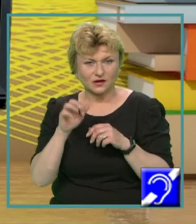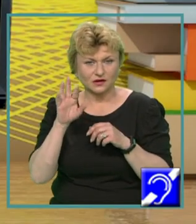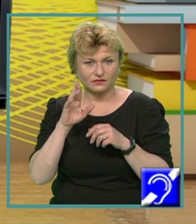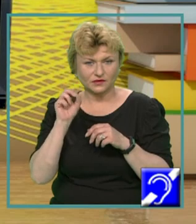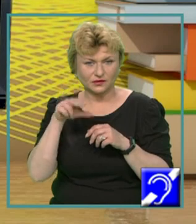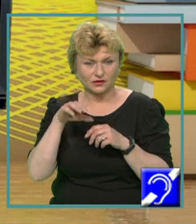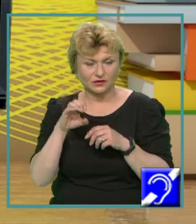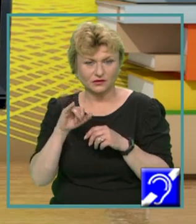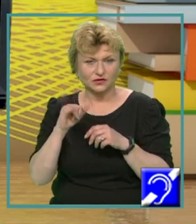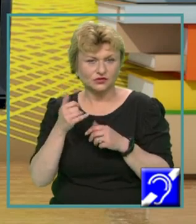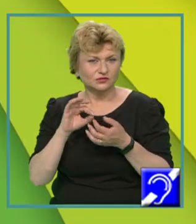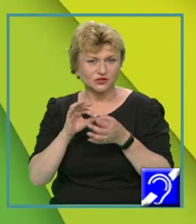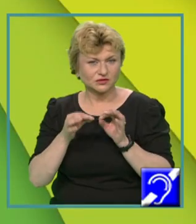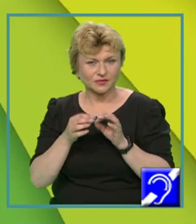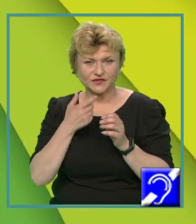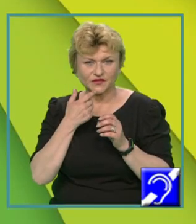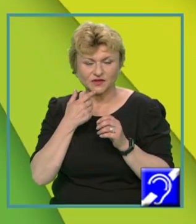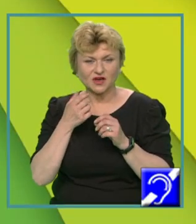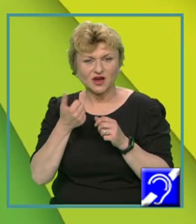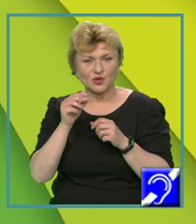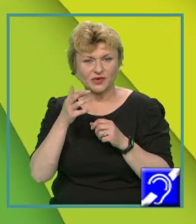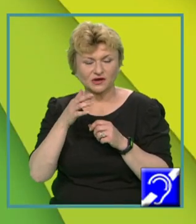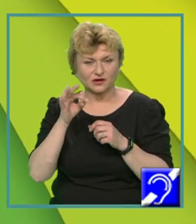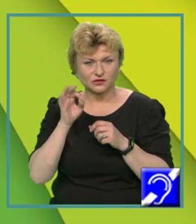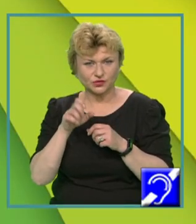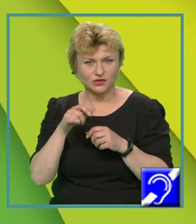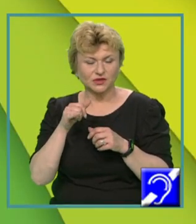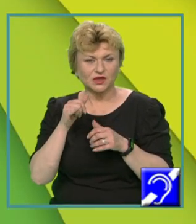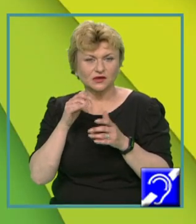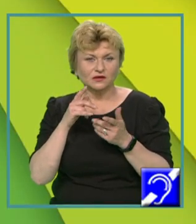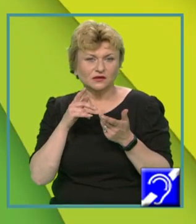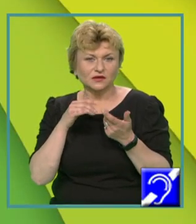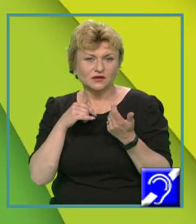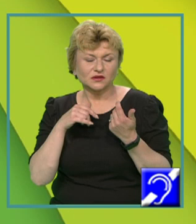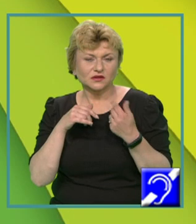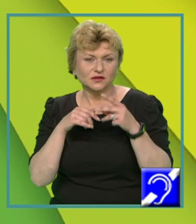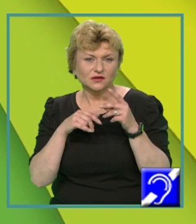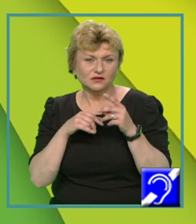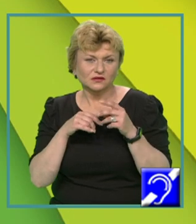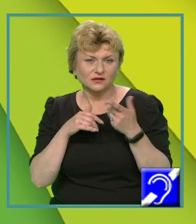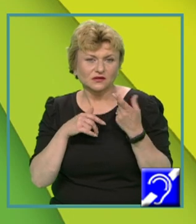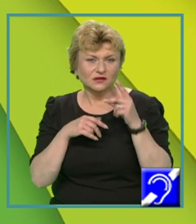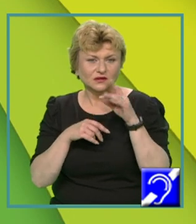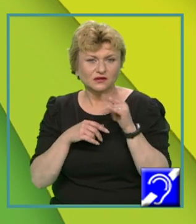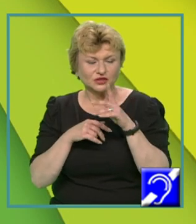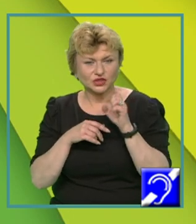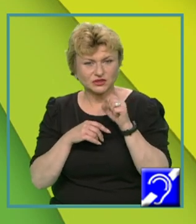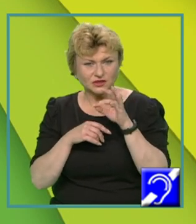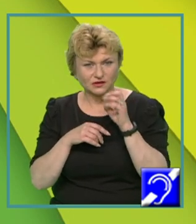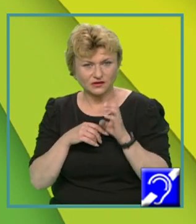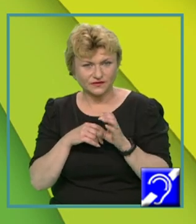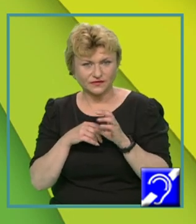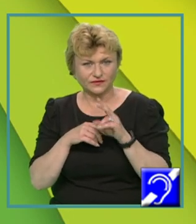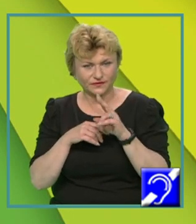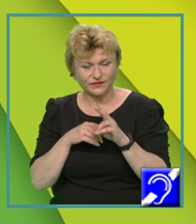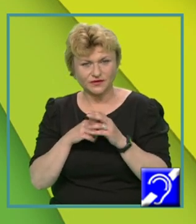patru, și anume, aveți aici aparatul digestiv. Deci digestia e prima funcție de nutriție. Sunt digerate